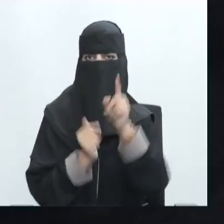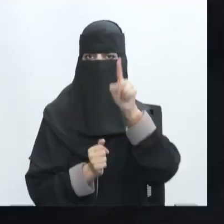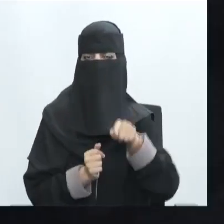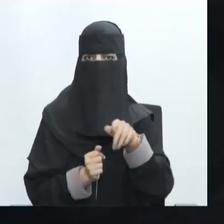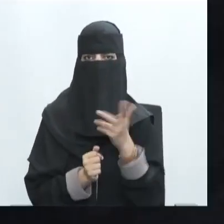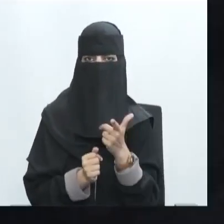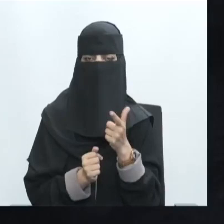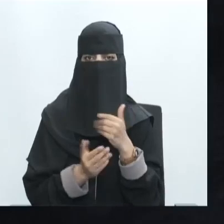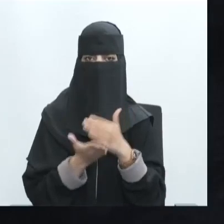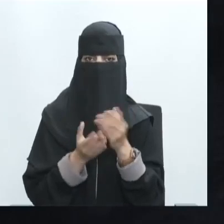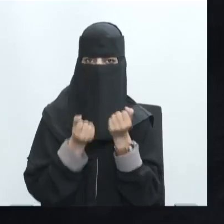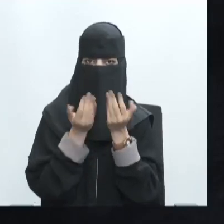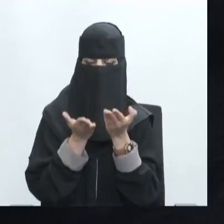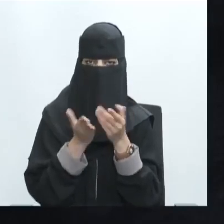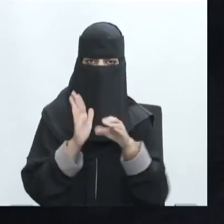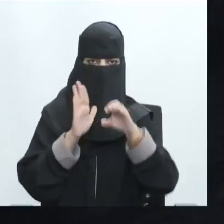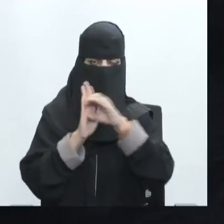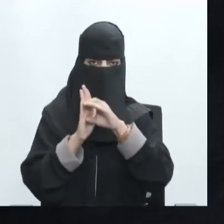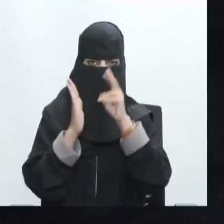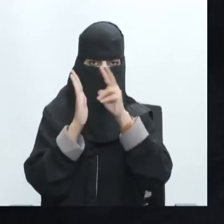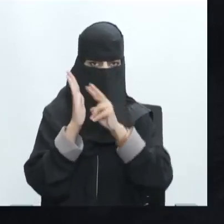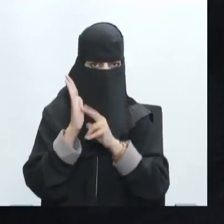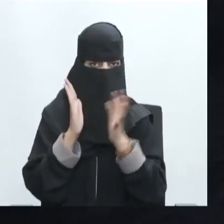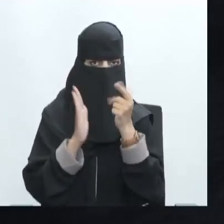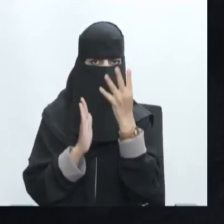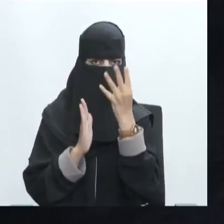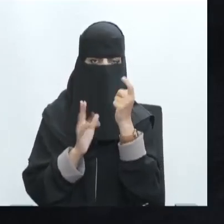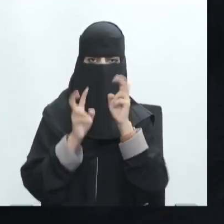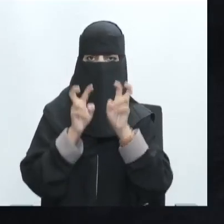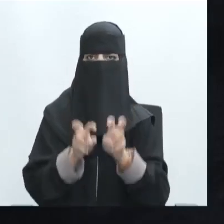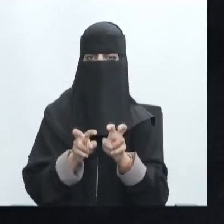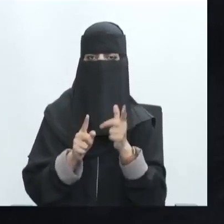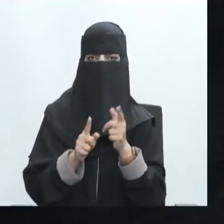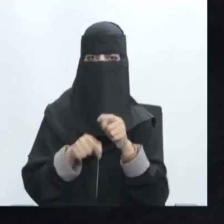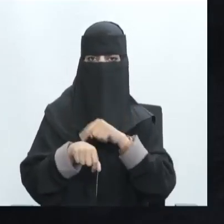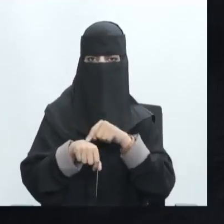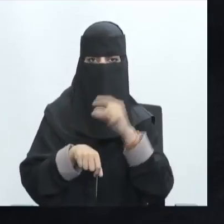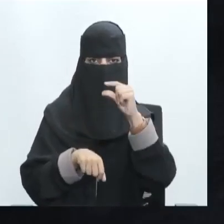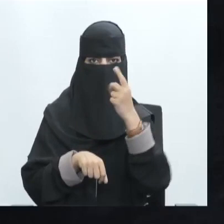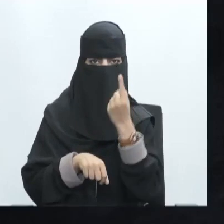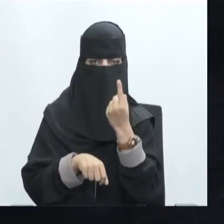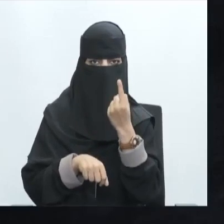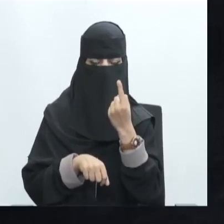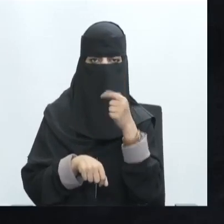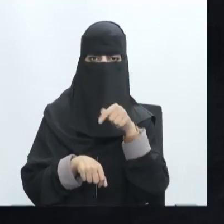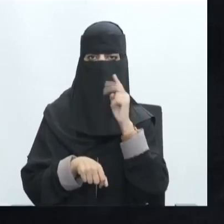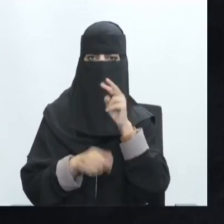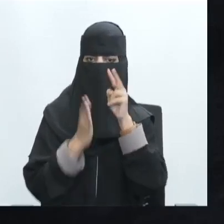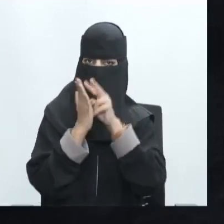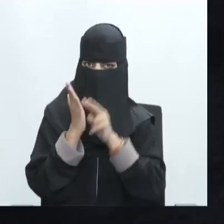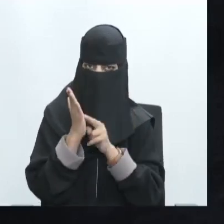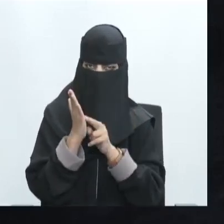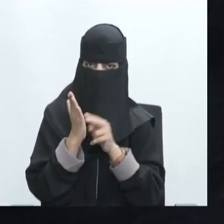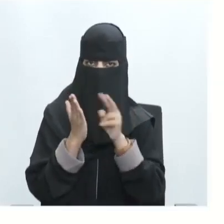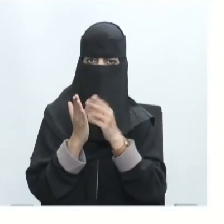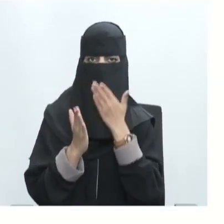اليوم ولدينا فقره اقرا اربعه س نتوقف لمده دقيقه نقرا هذه الفقره